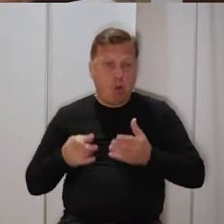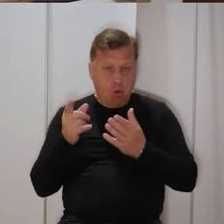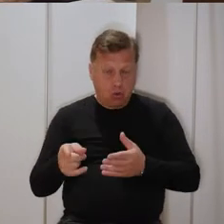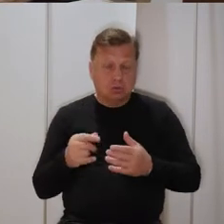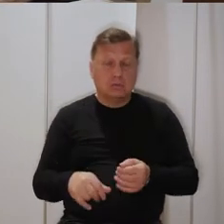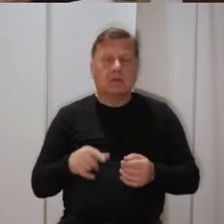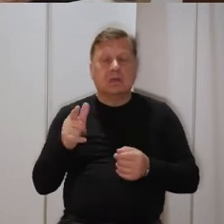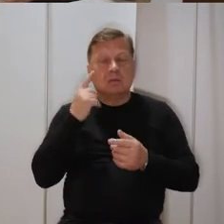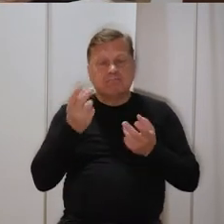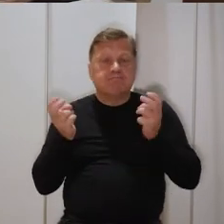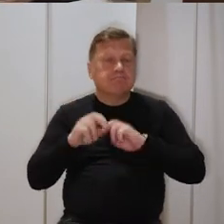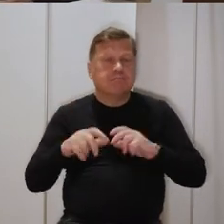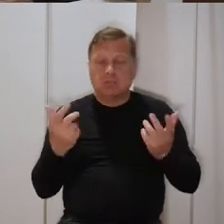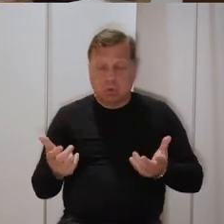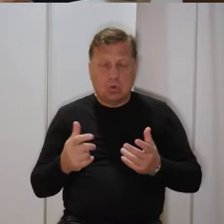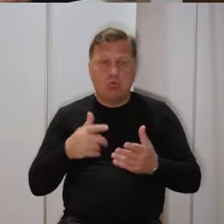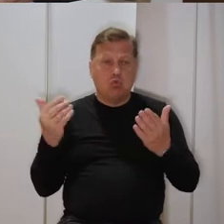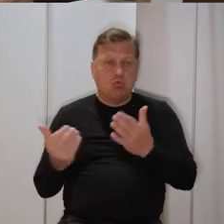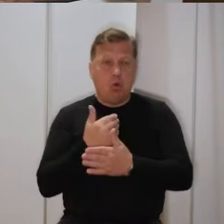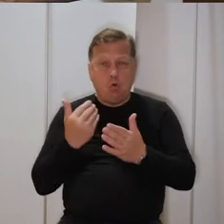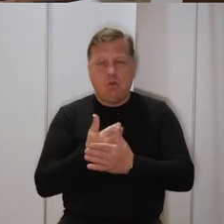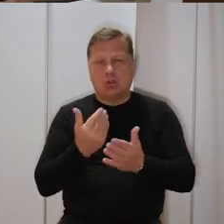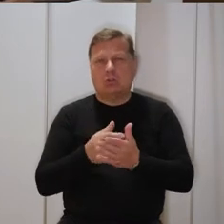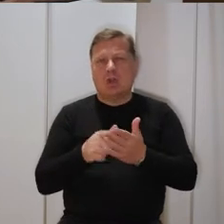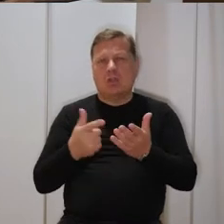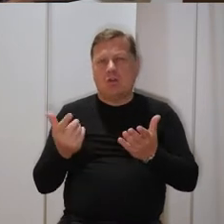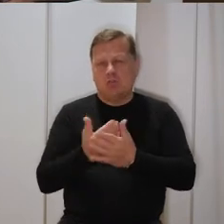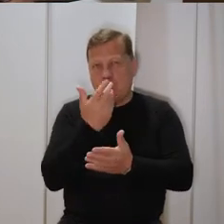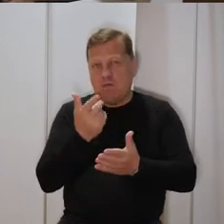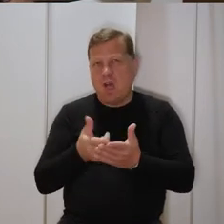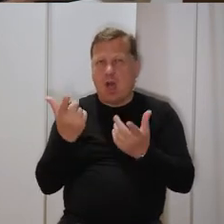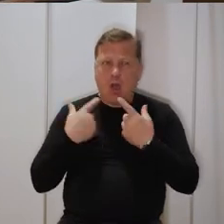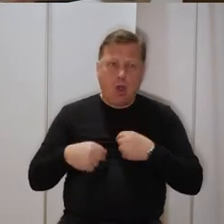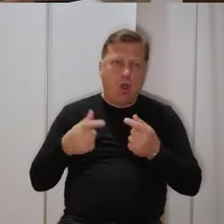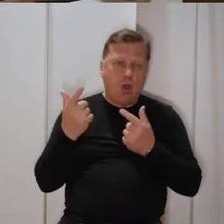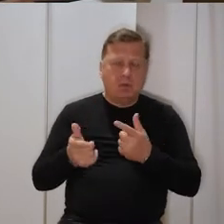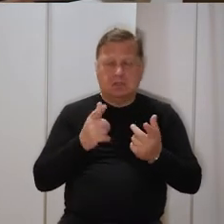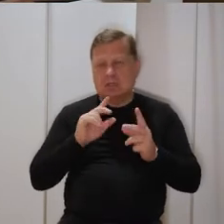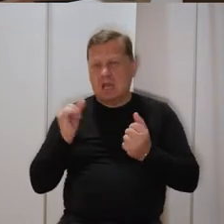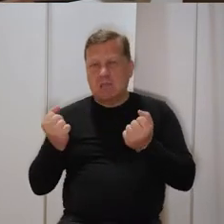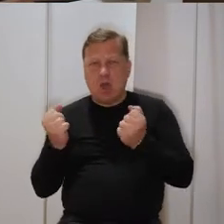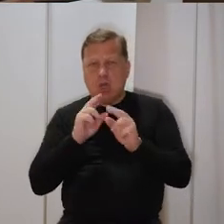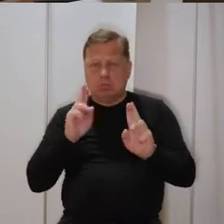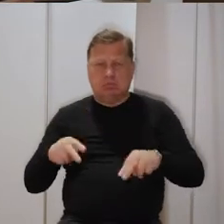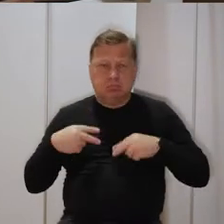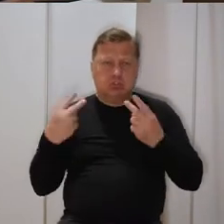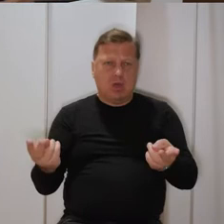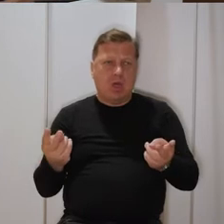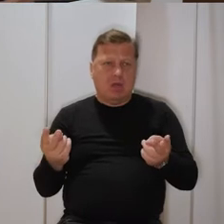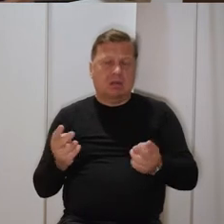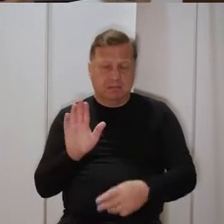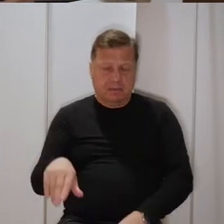interesujące, ciekawe, nowe, osobiste, ma jakiś intensywny przekaz.